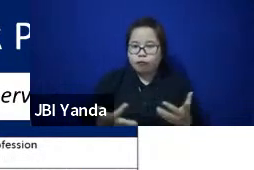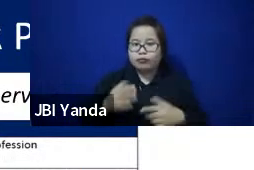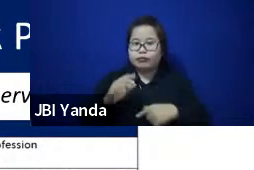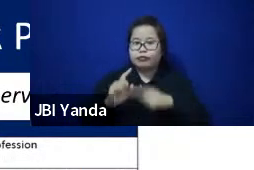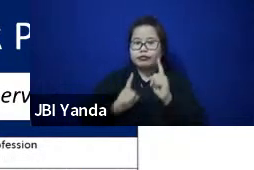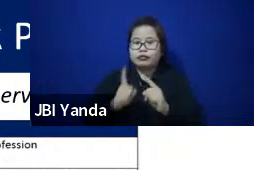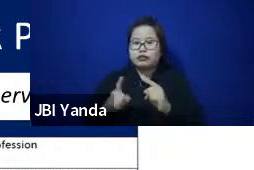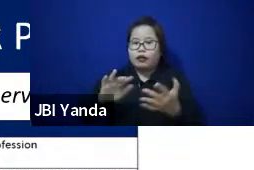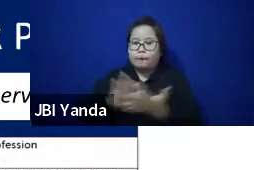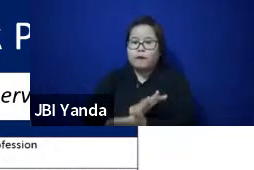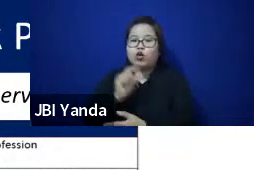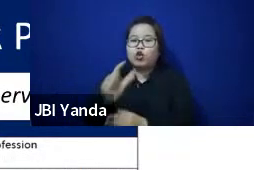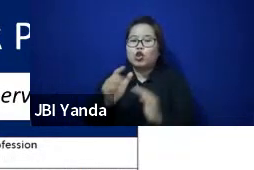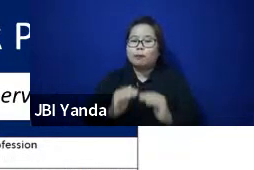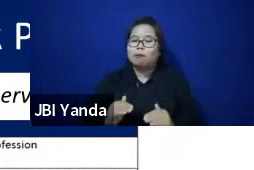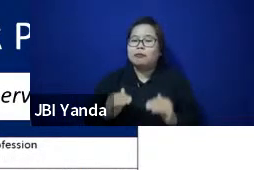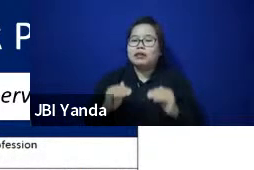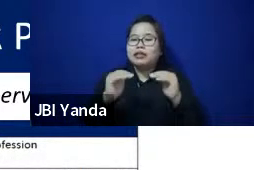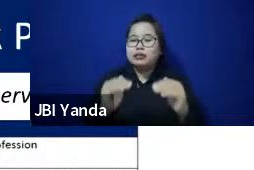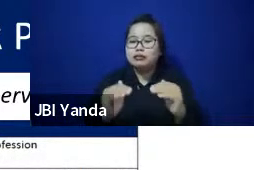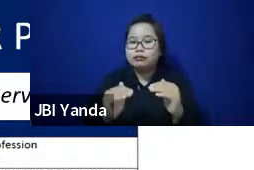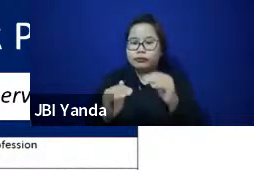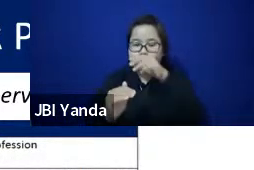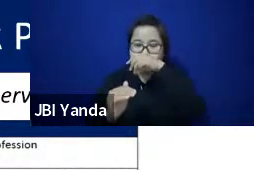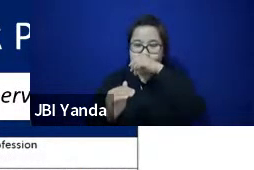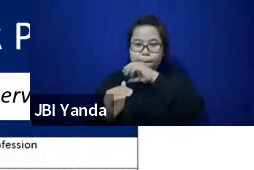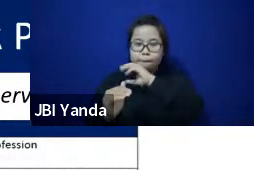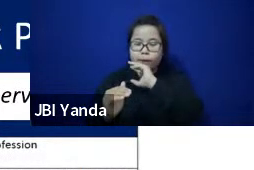peluang-peluang untuk bagaimana meningkatkan